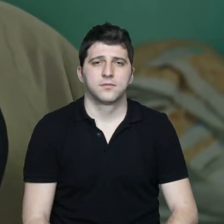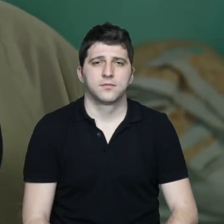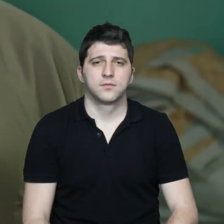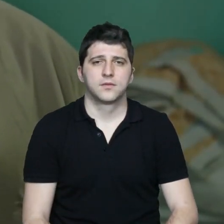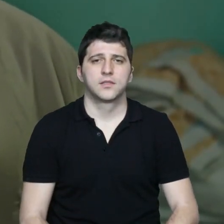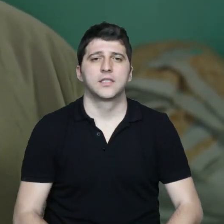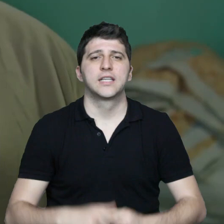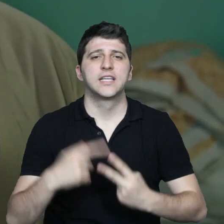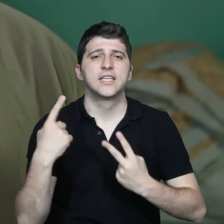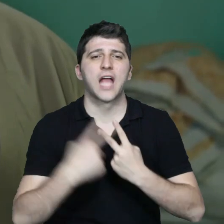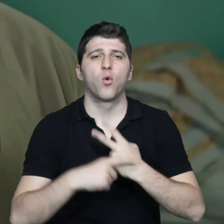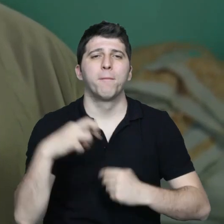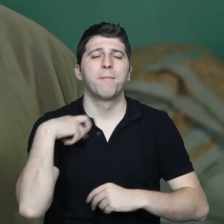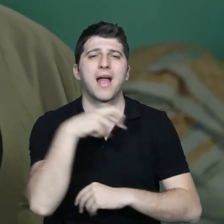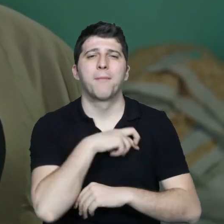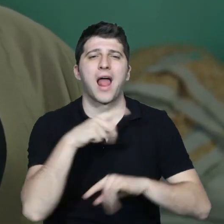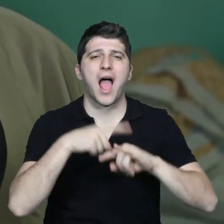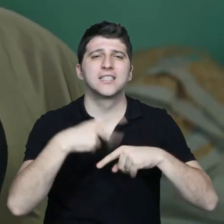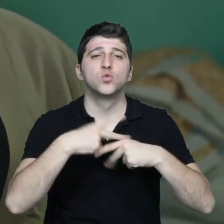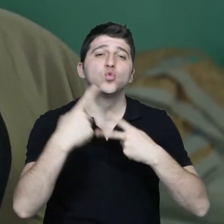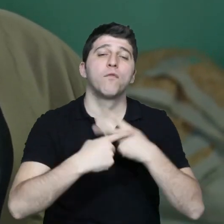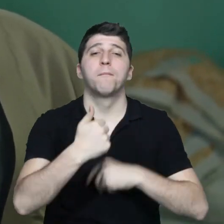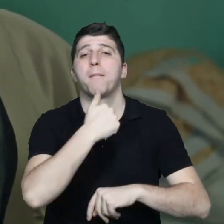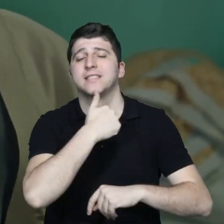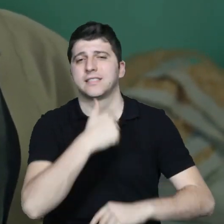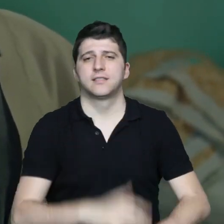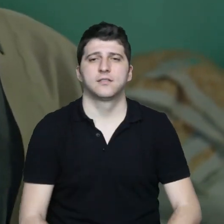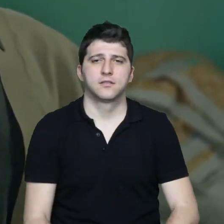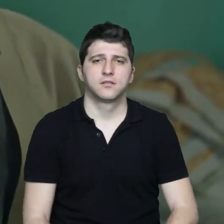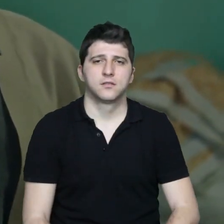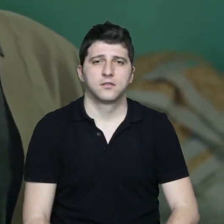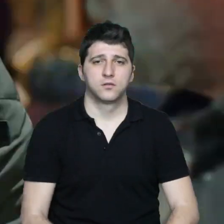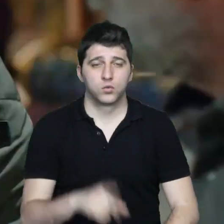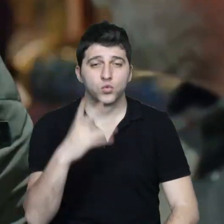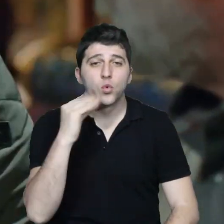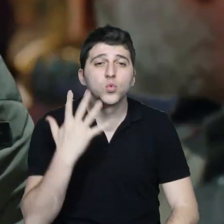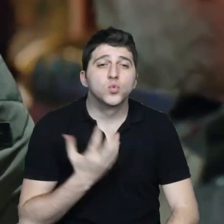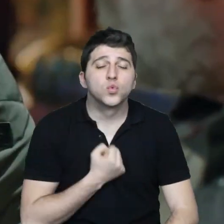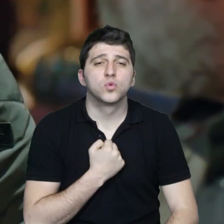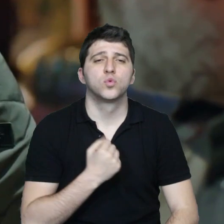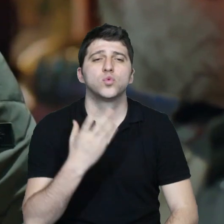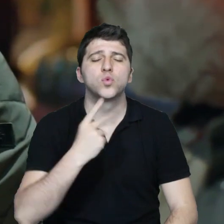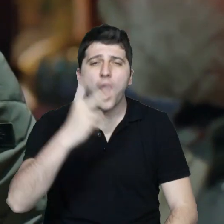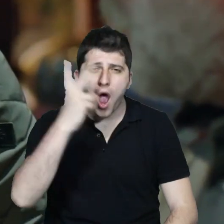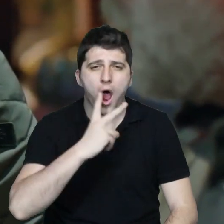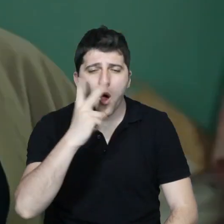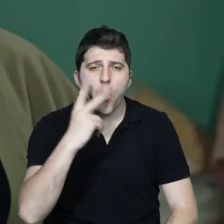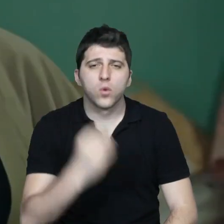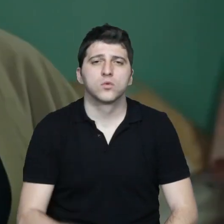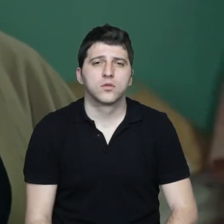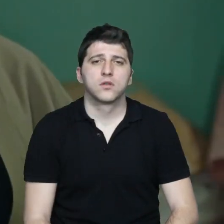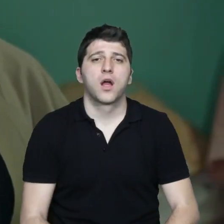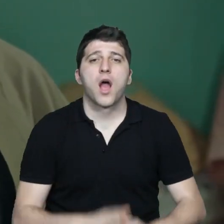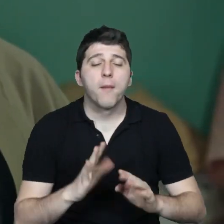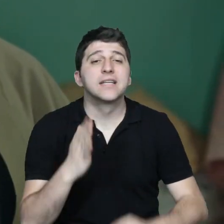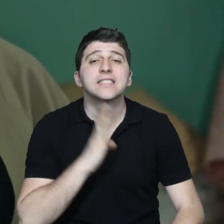Yakup aleyhisselam. Hazreti Yusuf'un babası. O da çok üzüldü. Çok gözyaşı döktü.